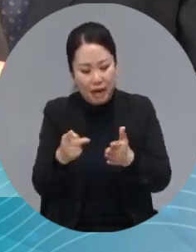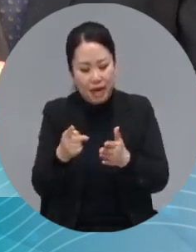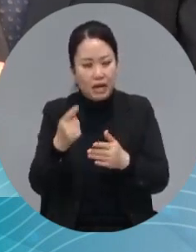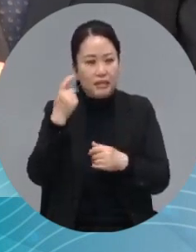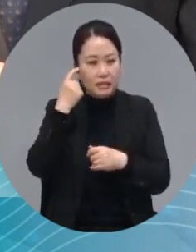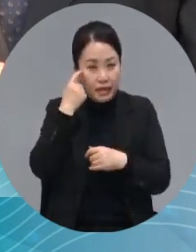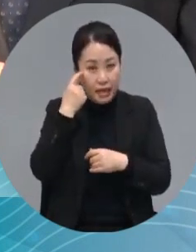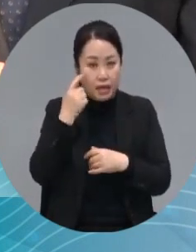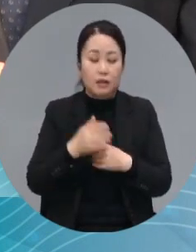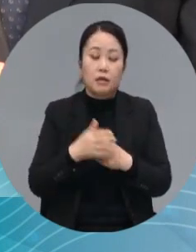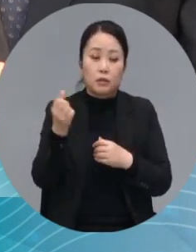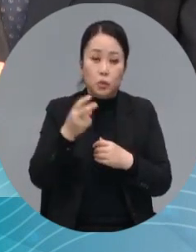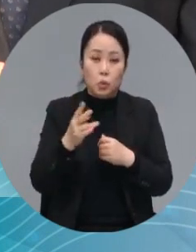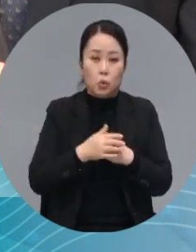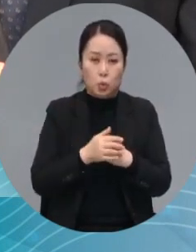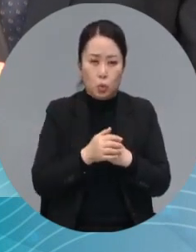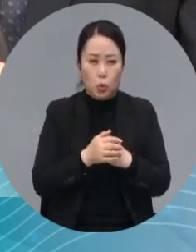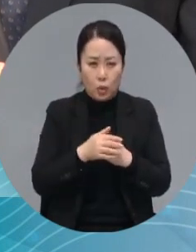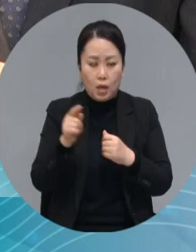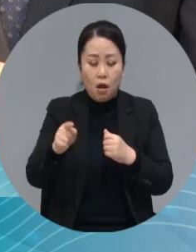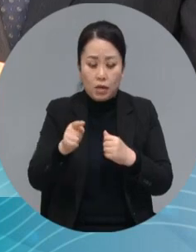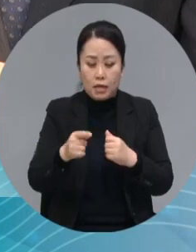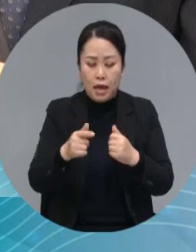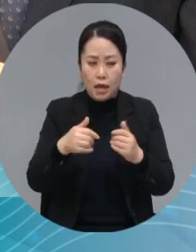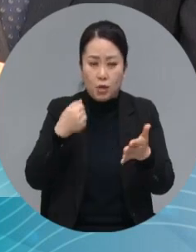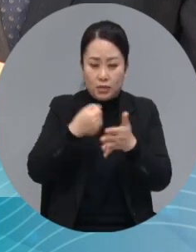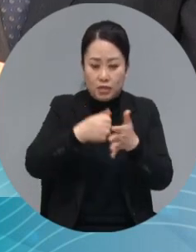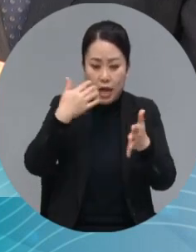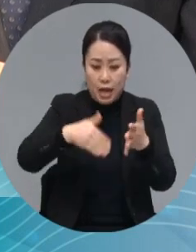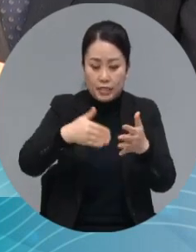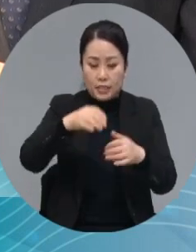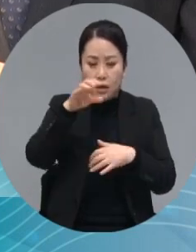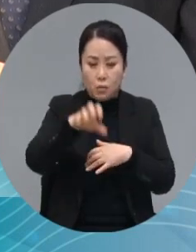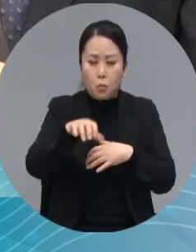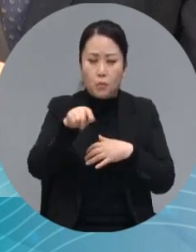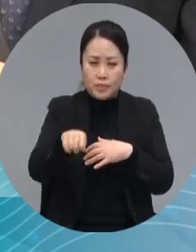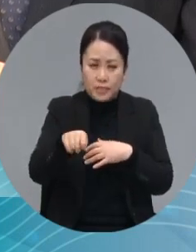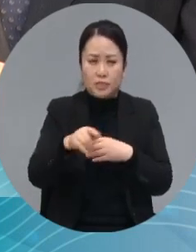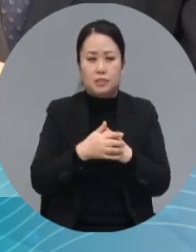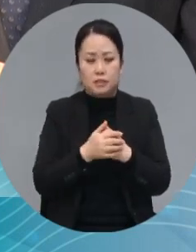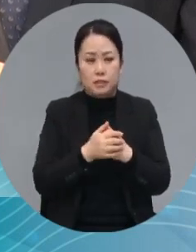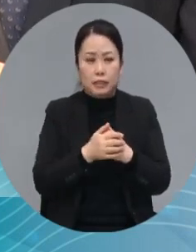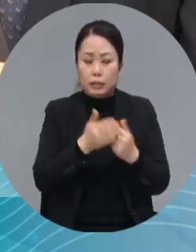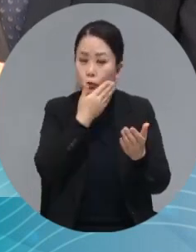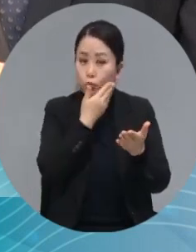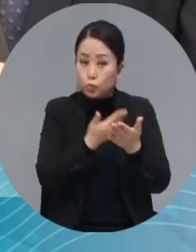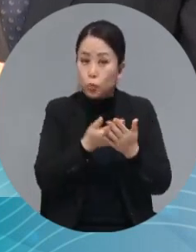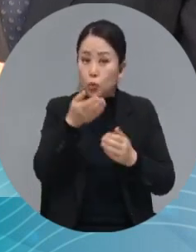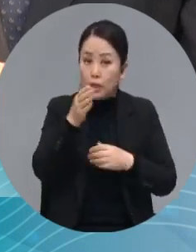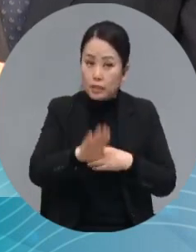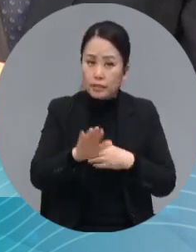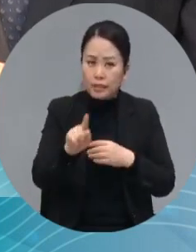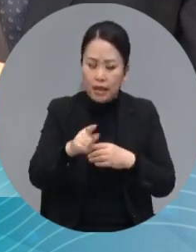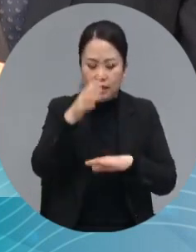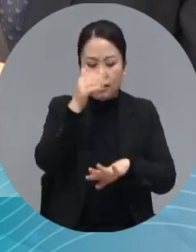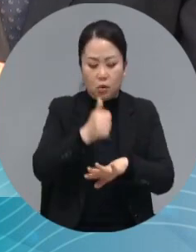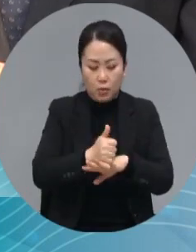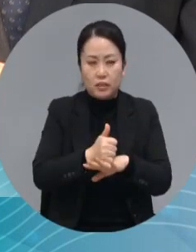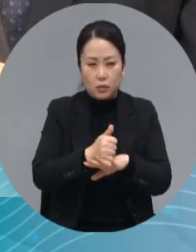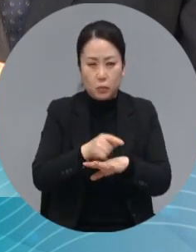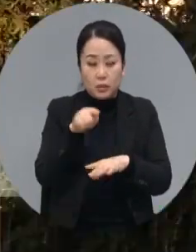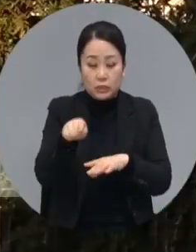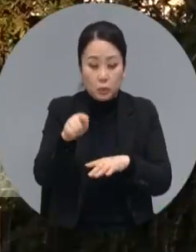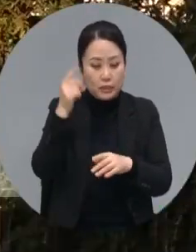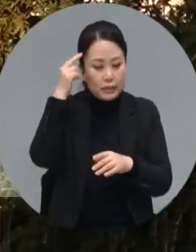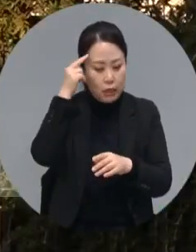그만큼 이 캐스팅보트 지역이 이 관건이었는데 결과적으로는 좀 그런 데서 변수가 생긴 것